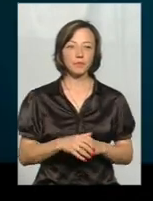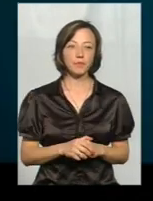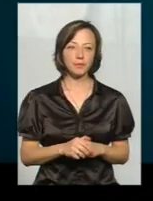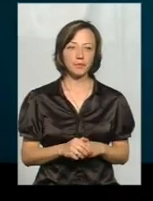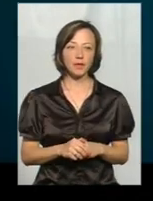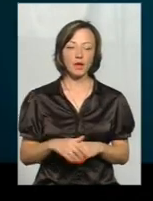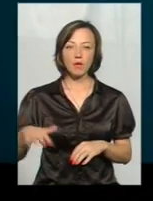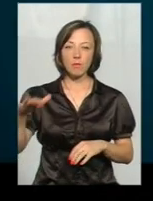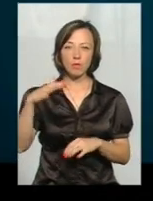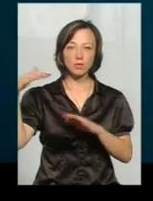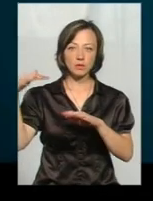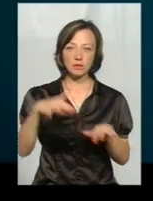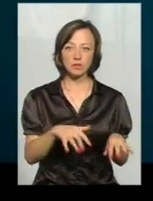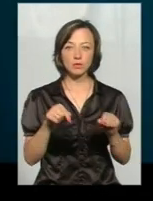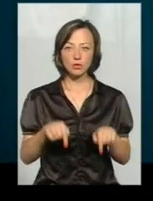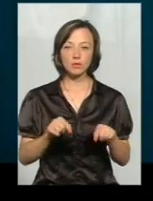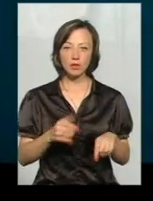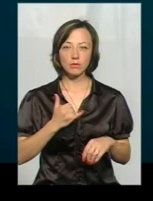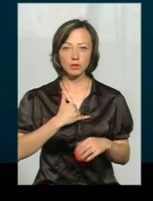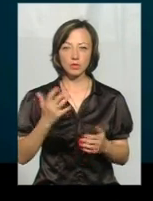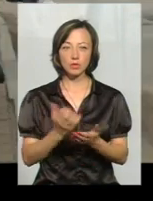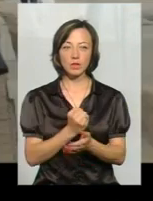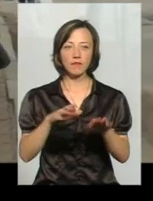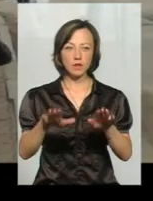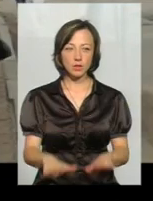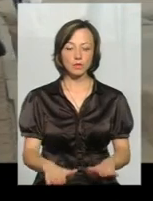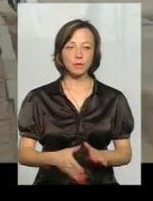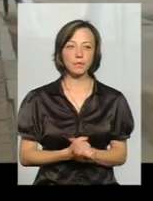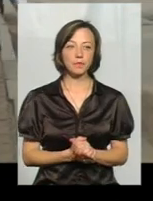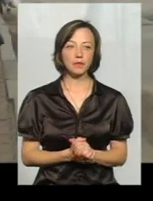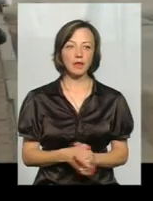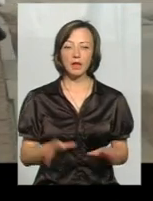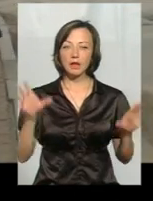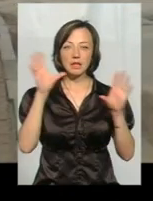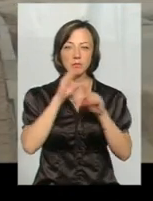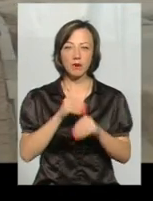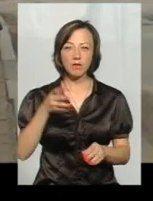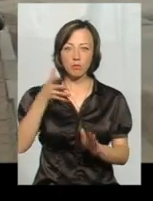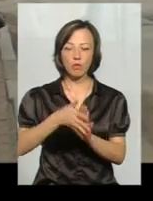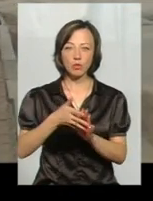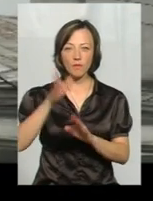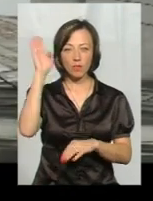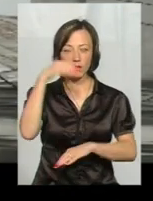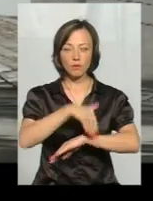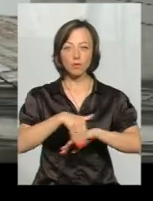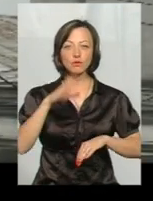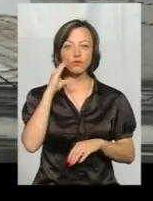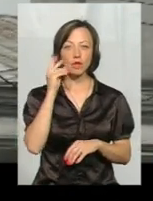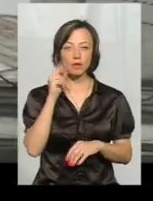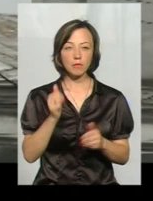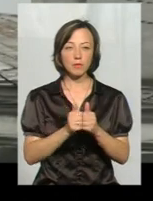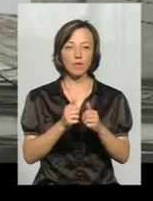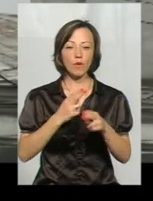це ж від площі, все ж стікається сюди, в нас виходить внизу. Не справилися з потоком води і колектори на вулиці Шевченка,